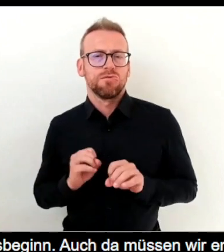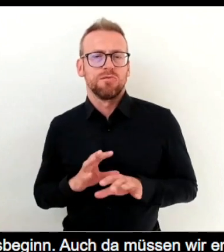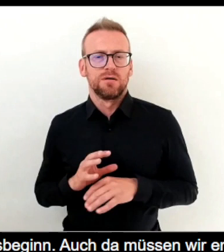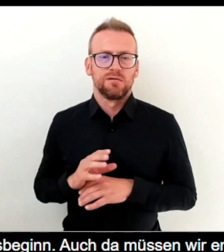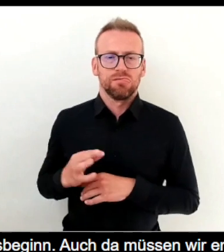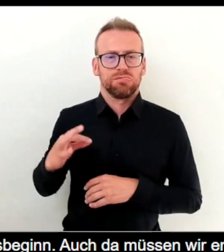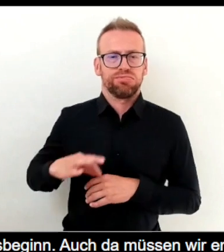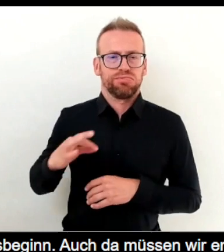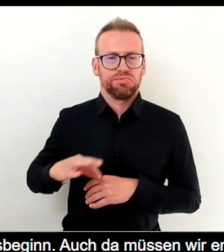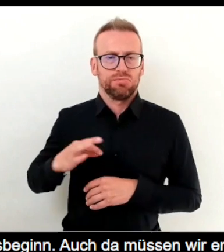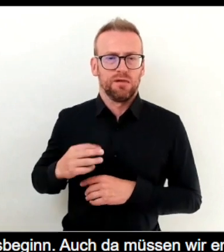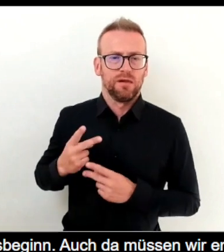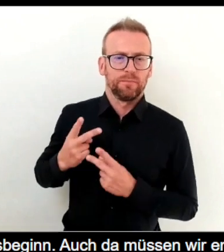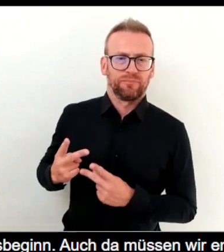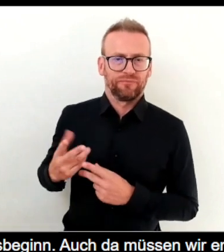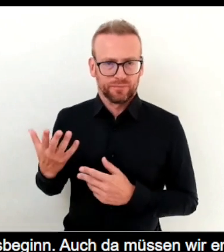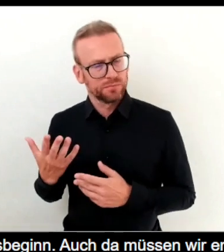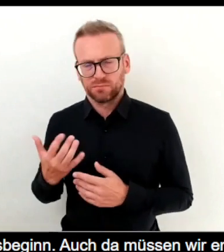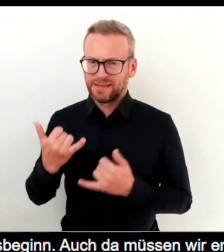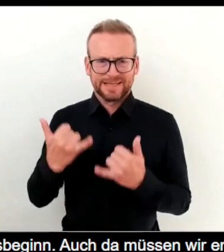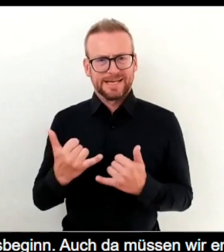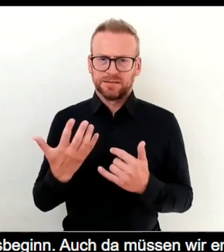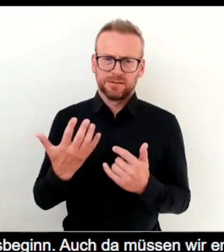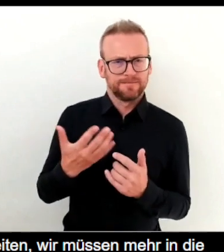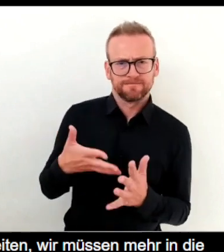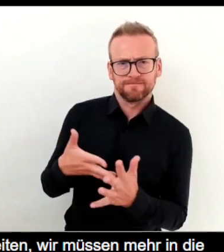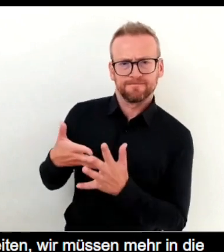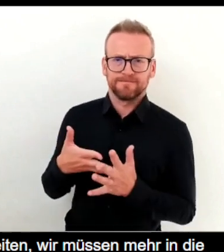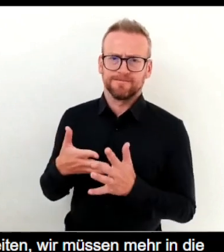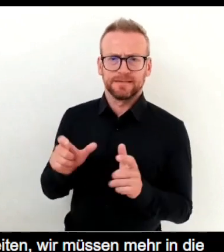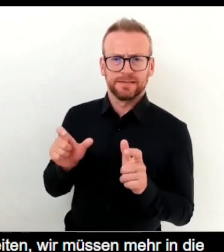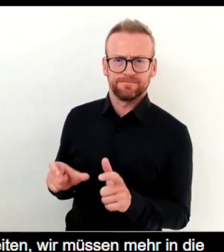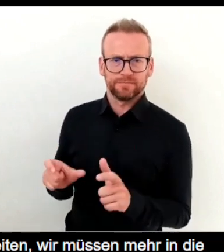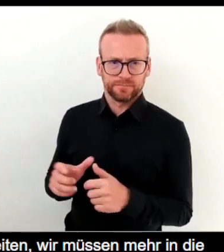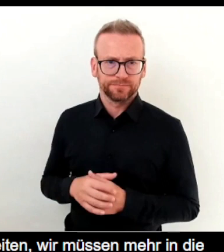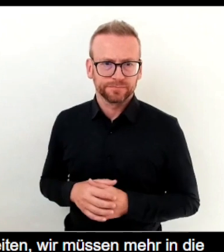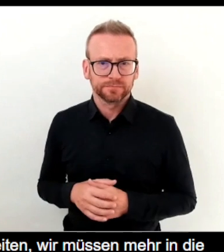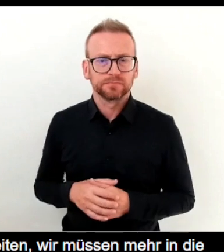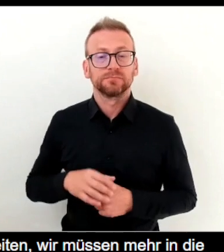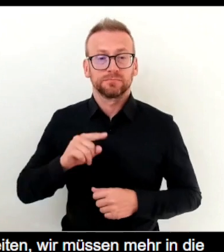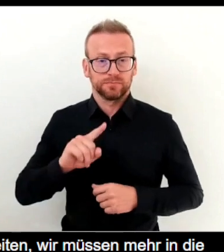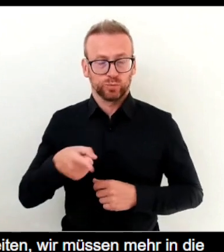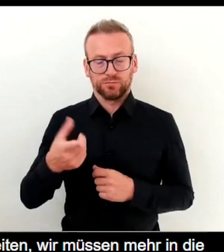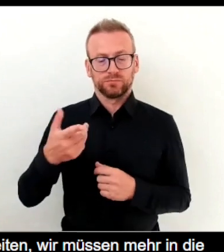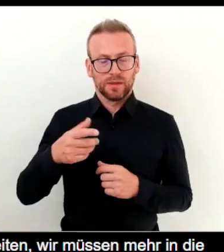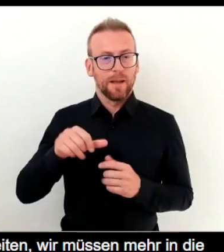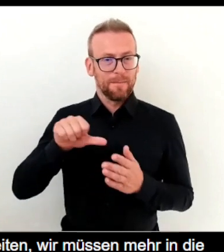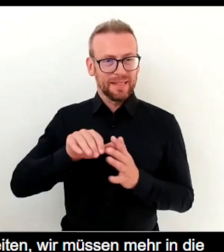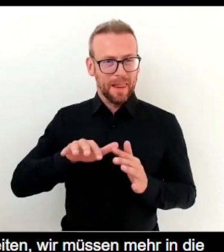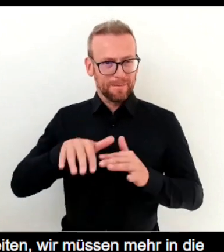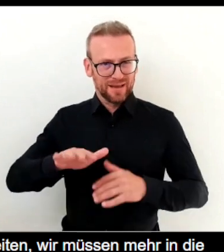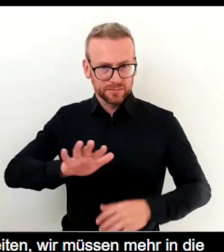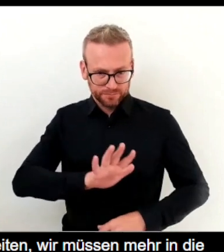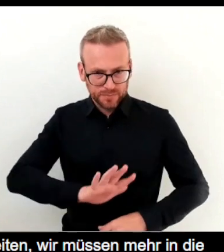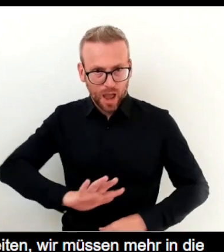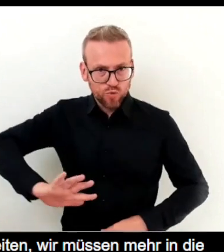Existenz, sondern sie verteidigt damit auch die Grundlage, auf der wir unsere Friedensordnung aufgebaut haben. Und deshalb steht